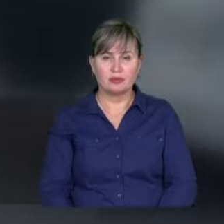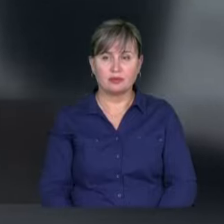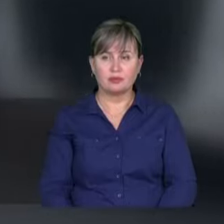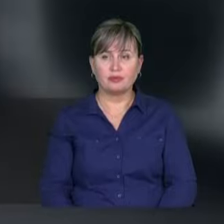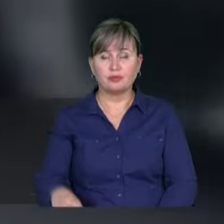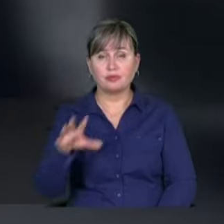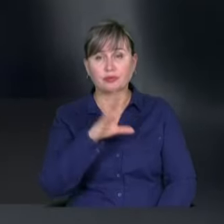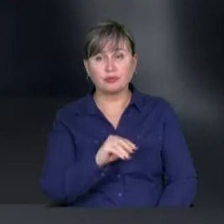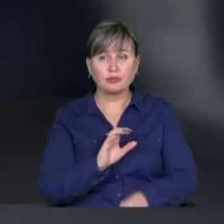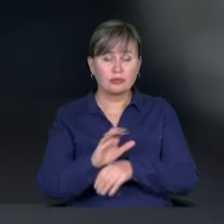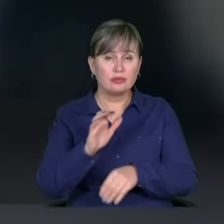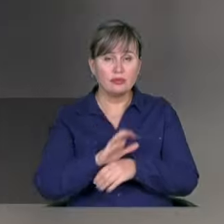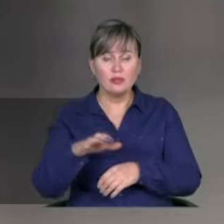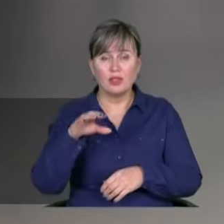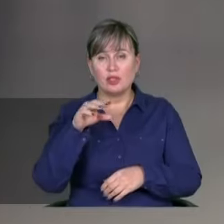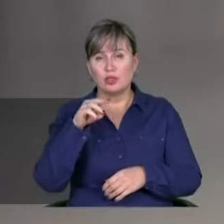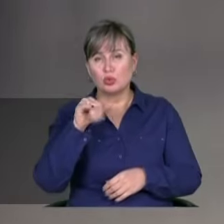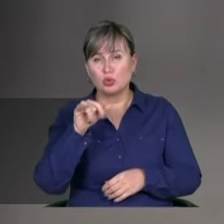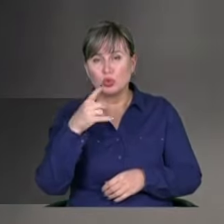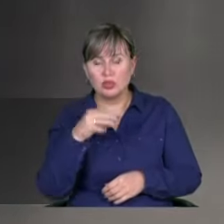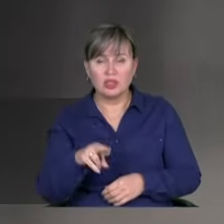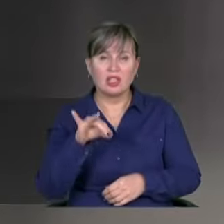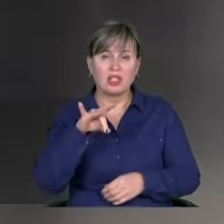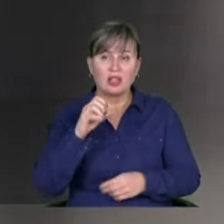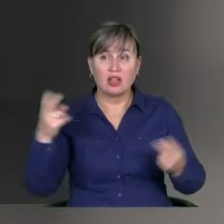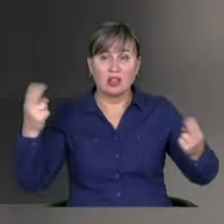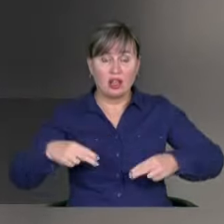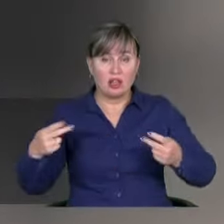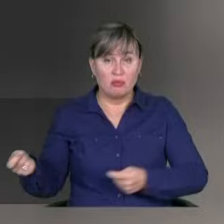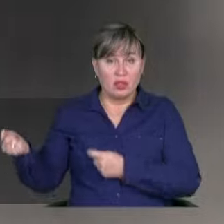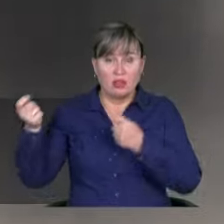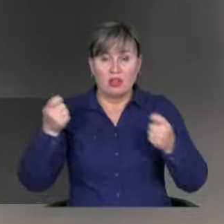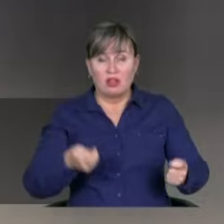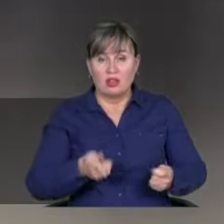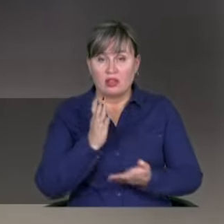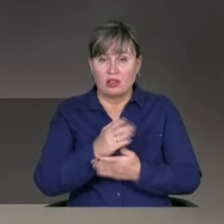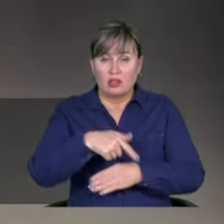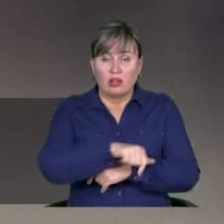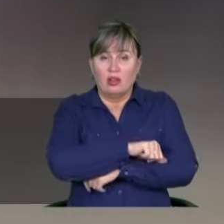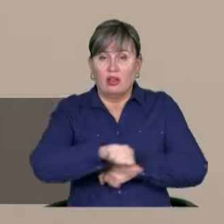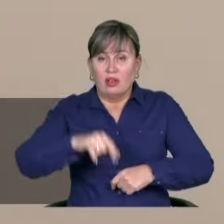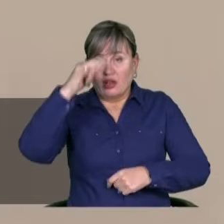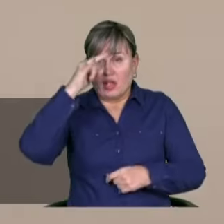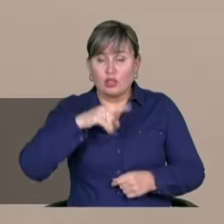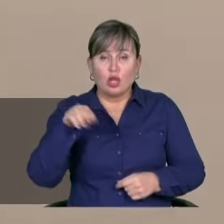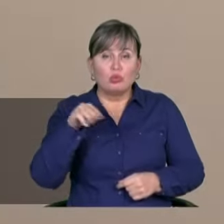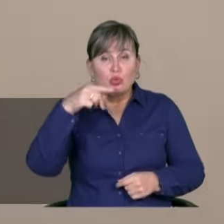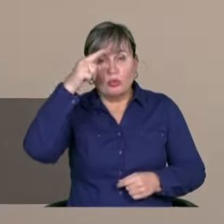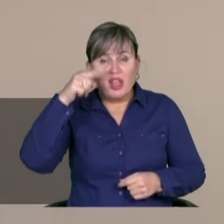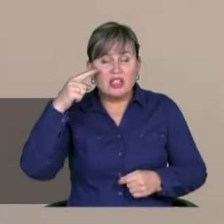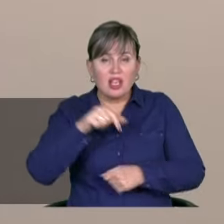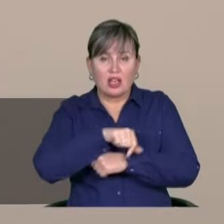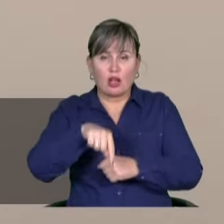Все товары из Турции, Ирана и Туркменистана прибывают на таможенный пост Темир-Баба, расположенный на казахстанско-туркменской границе. Здесь